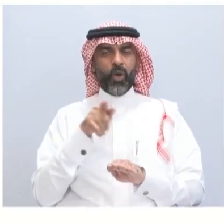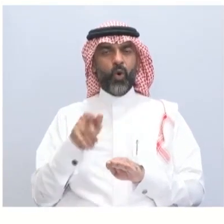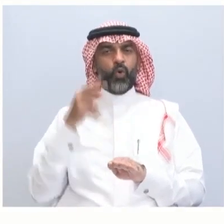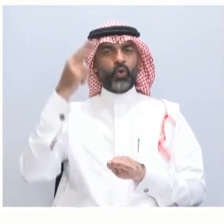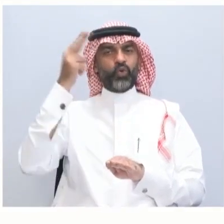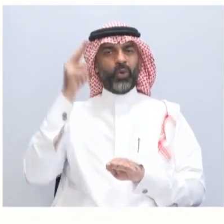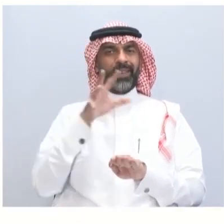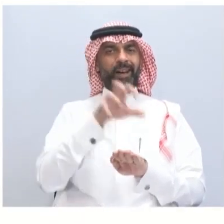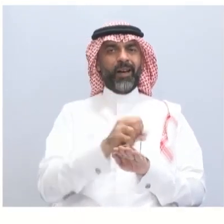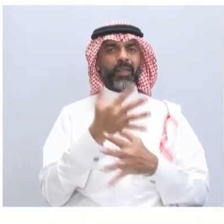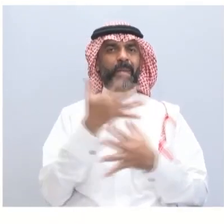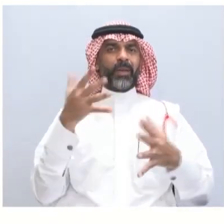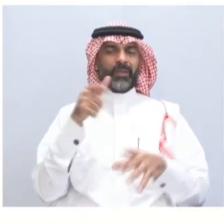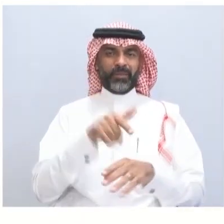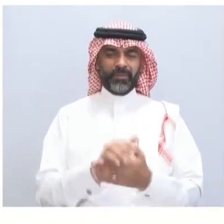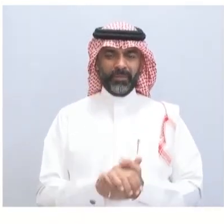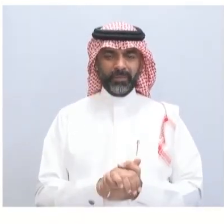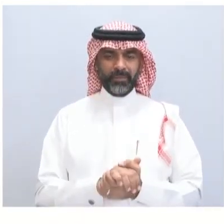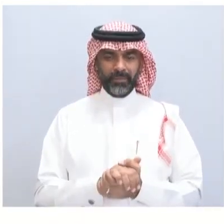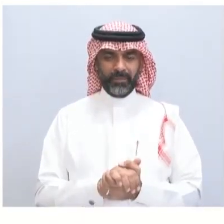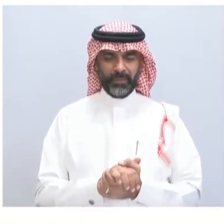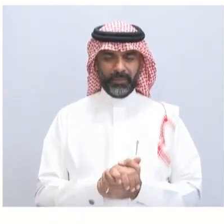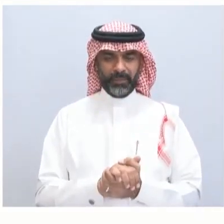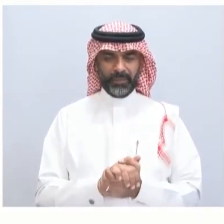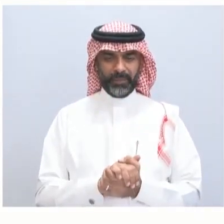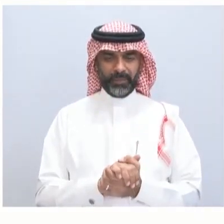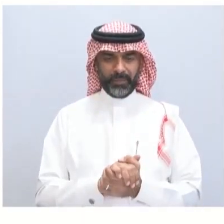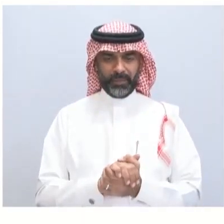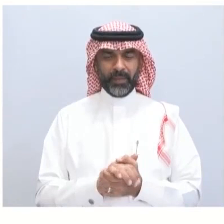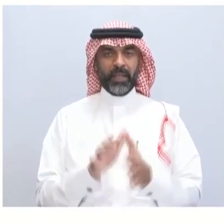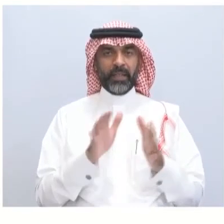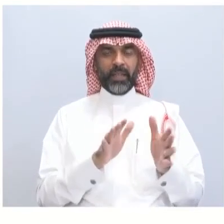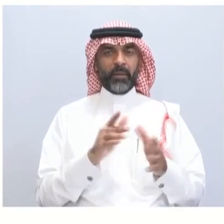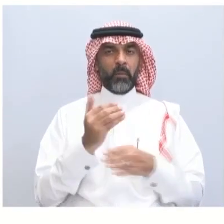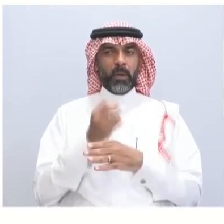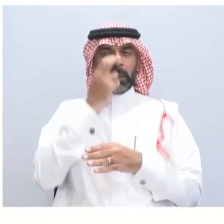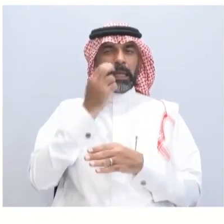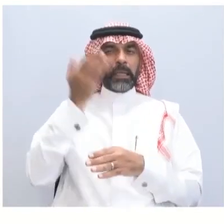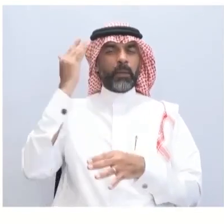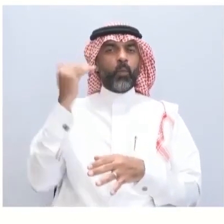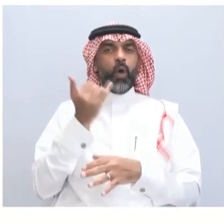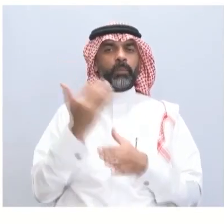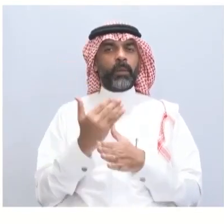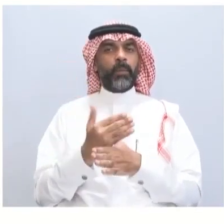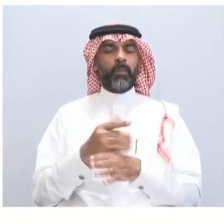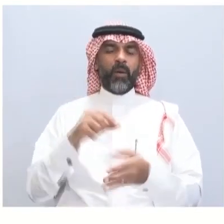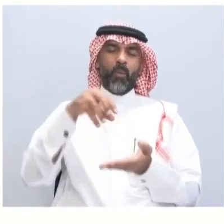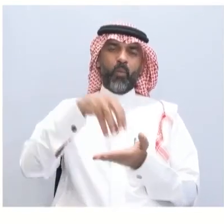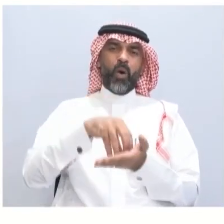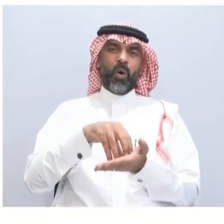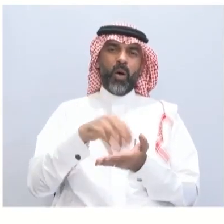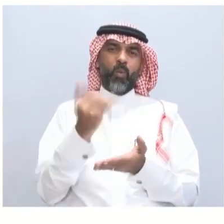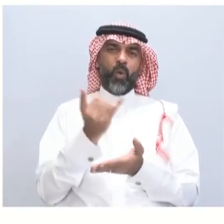المملكه العربيه السعوديه ما اهميه ممتازين تاتي بسبب موقعها لانها تعتمد